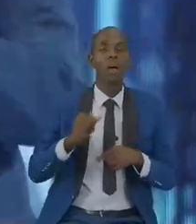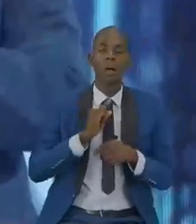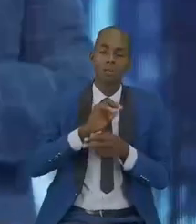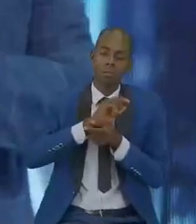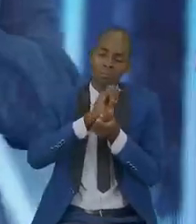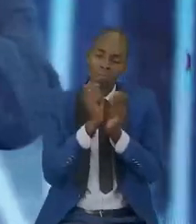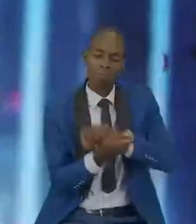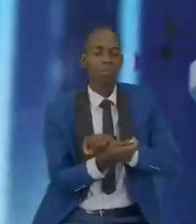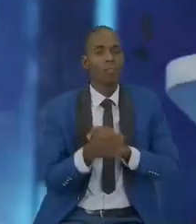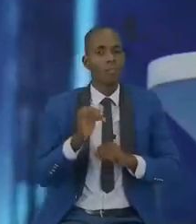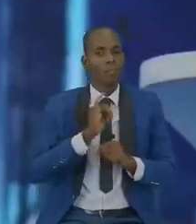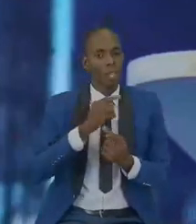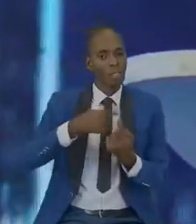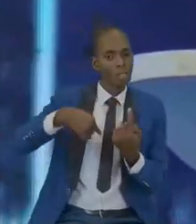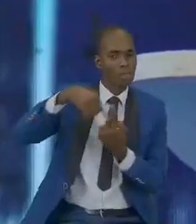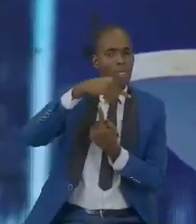cœur, Seigneur,